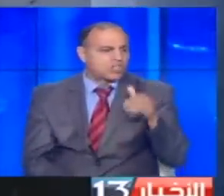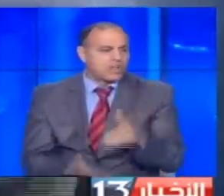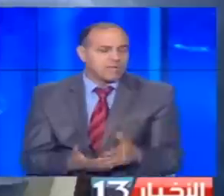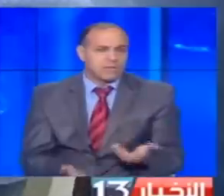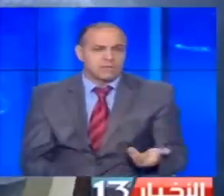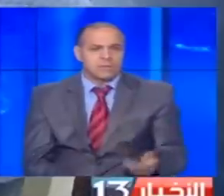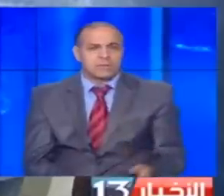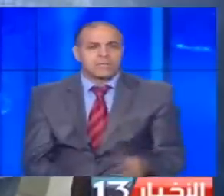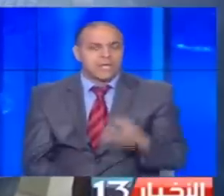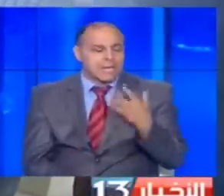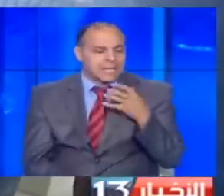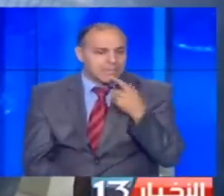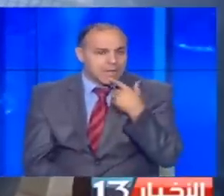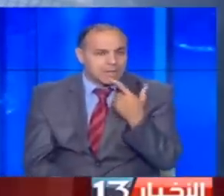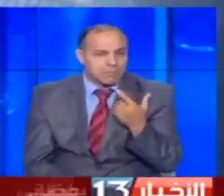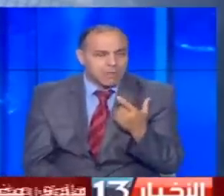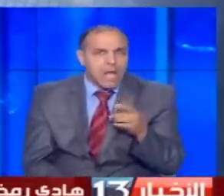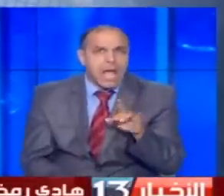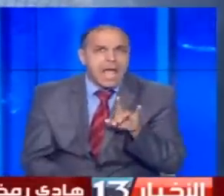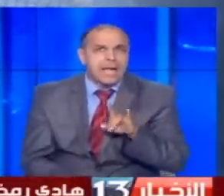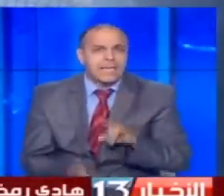شيء يتكلف